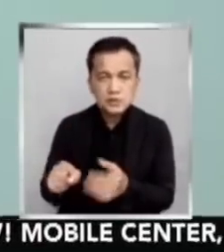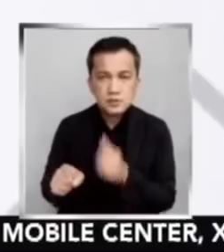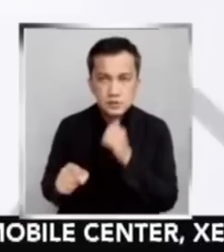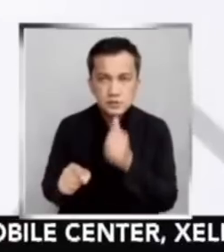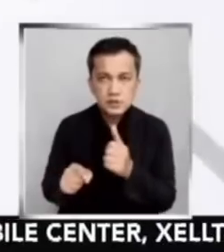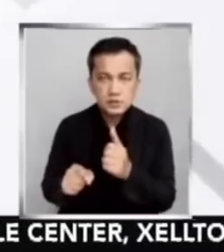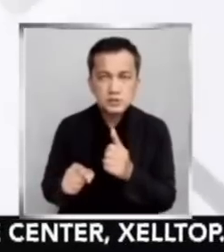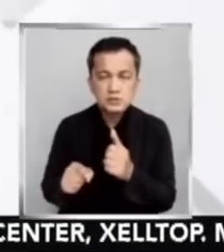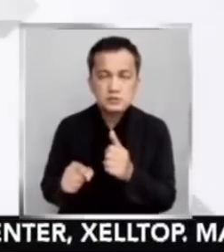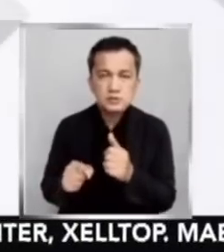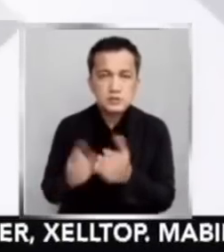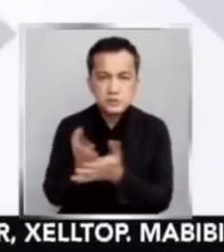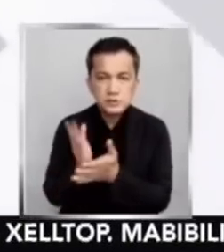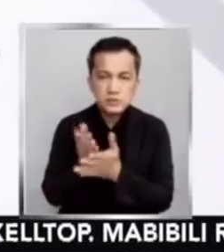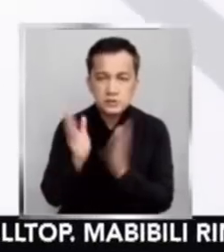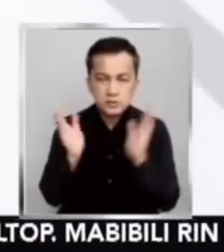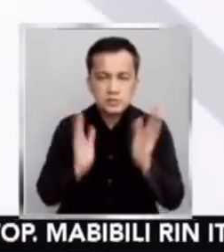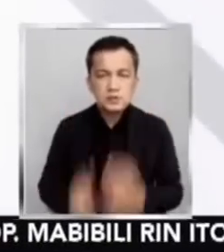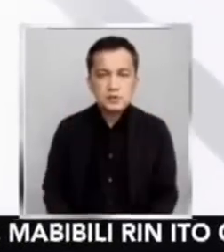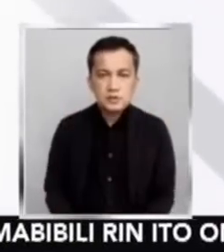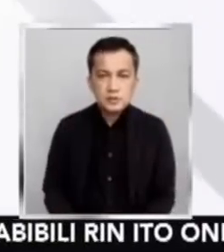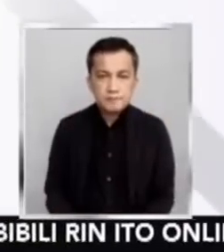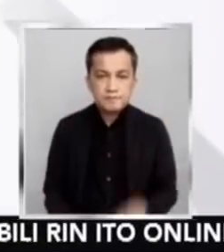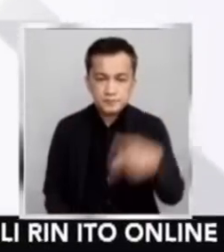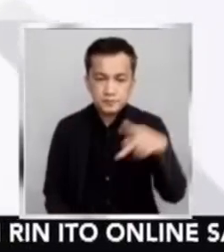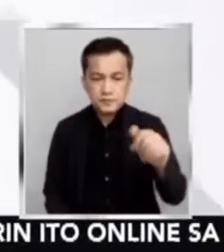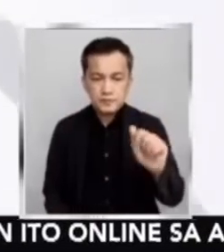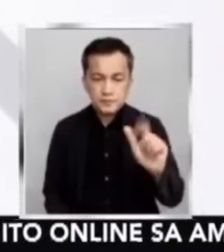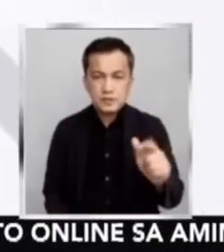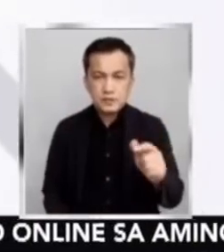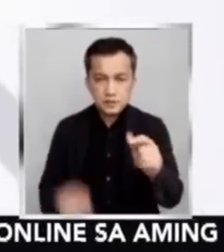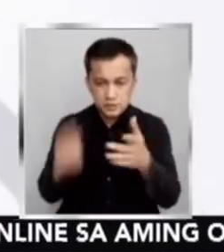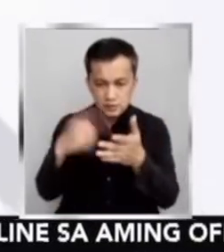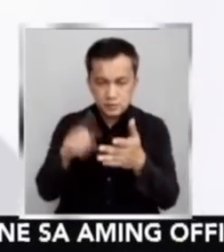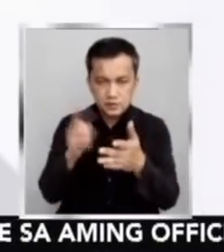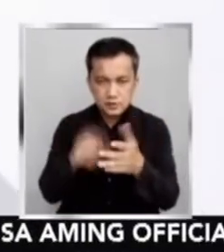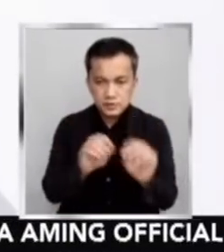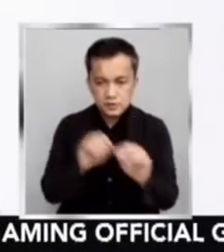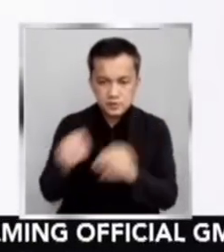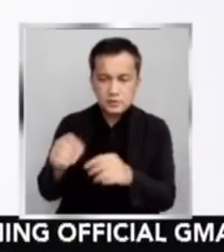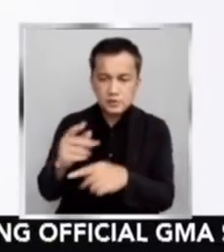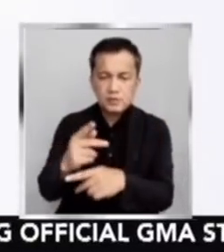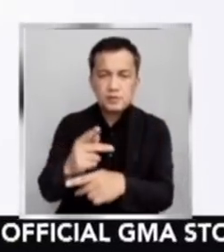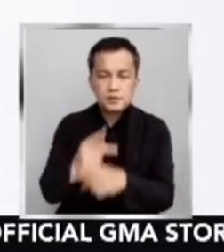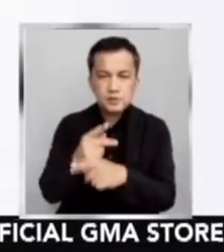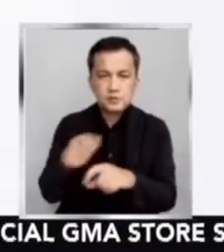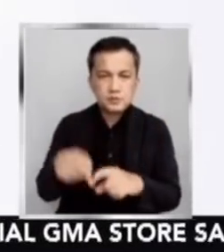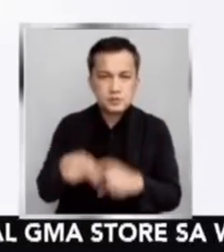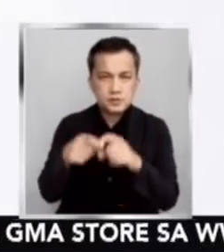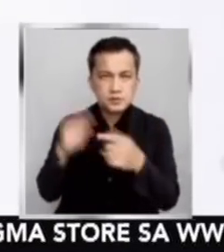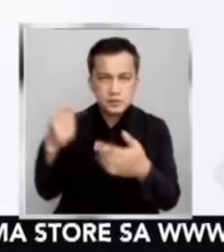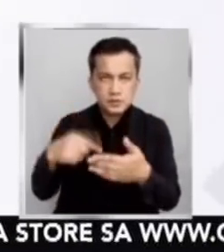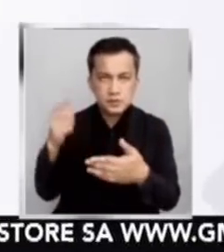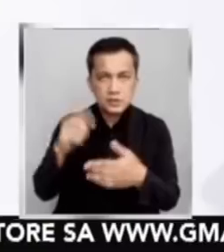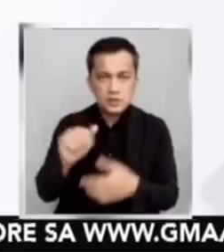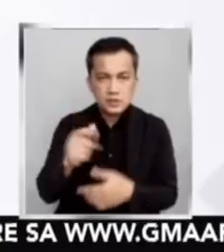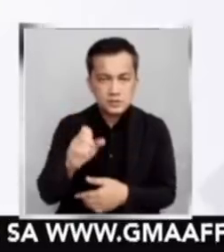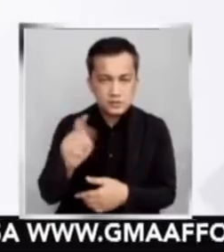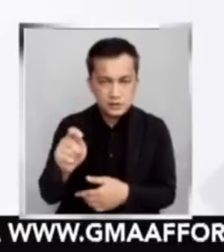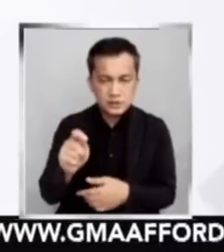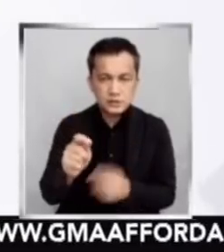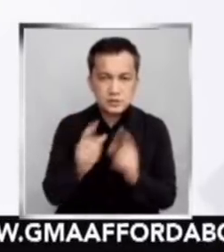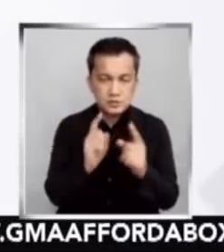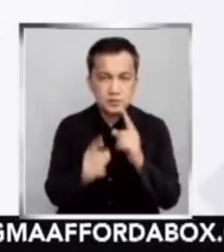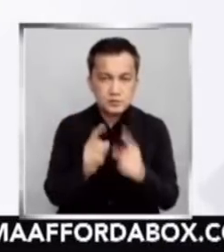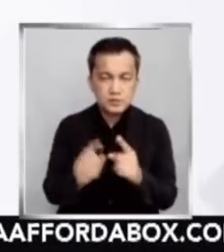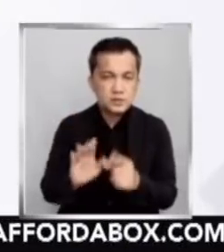lang. Ang Philippine Airlines nag-iimbestiga na at inilagay muna sa preventive suspension ng check-in agent. Nakipag-ugnayan na rin